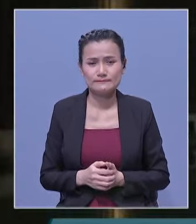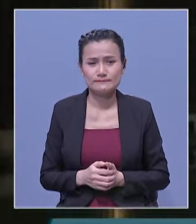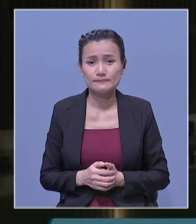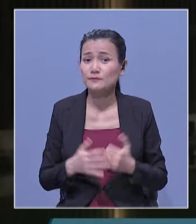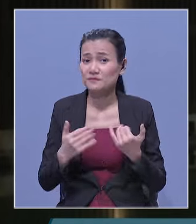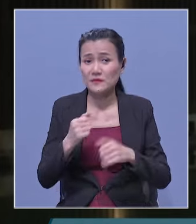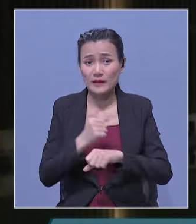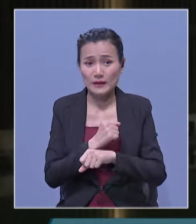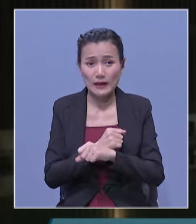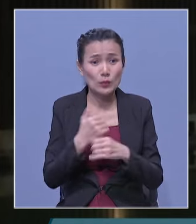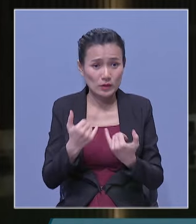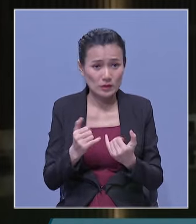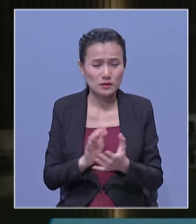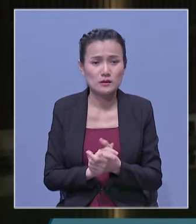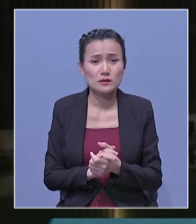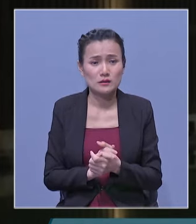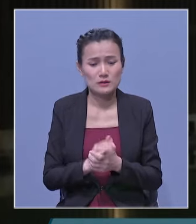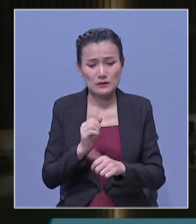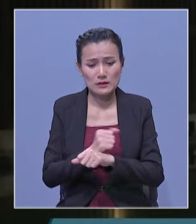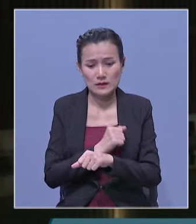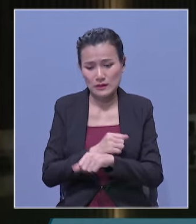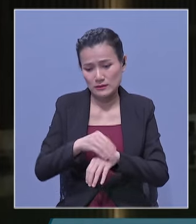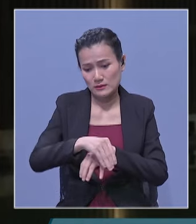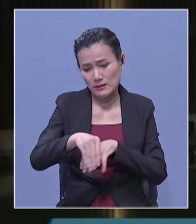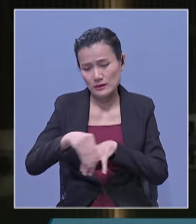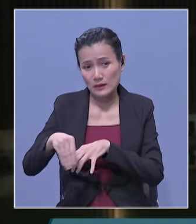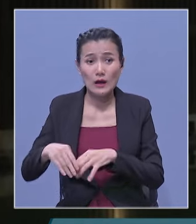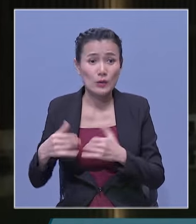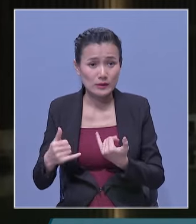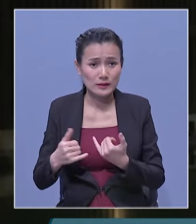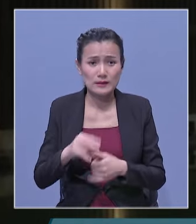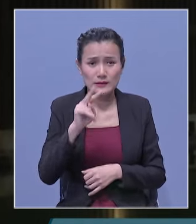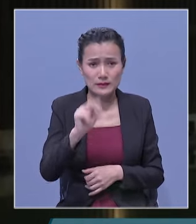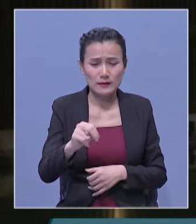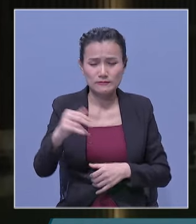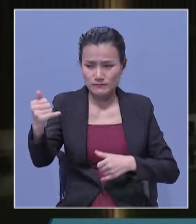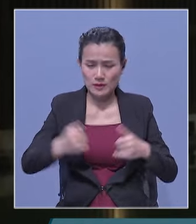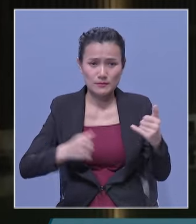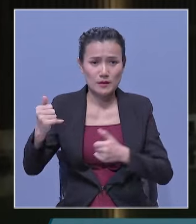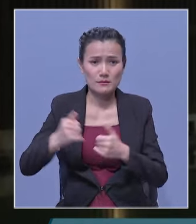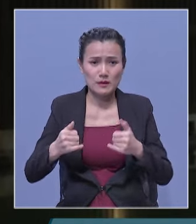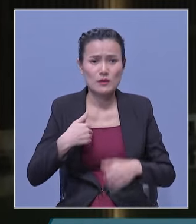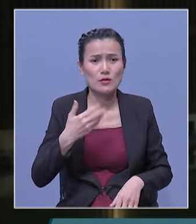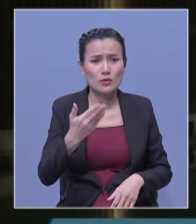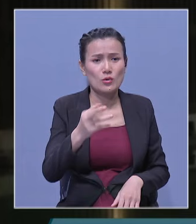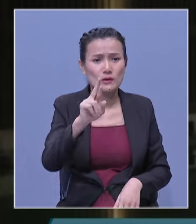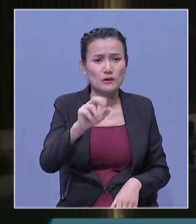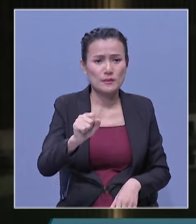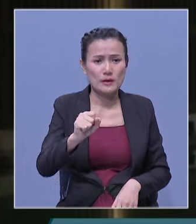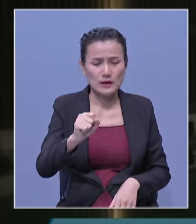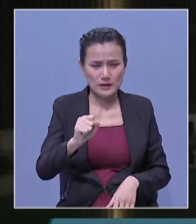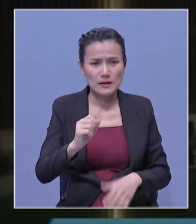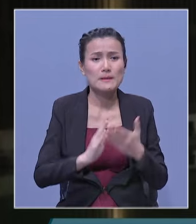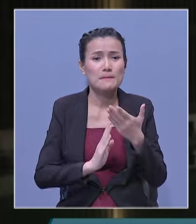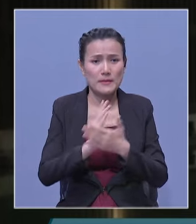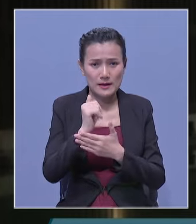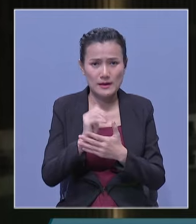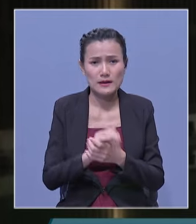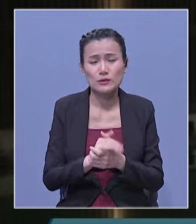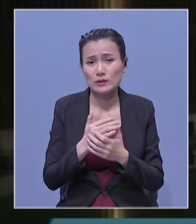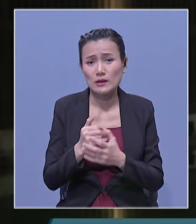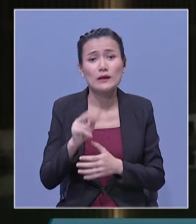ของแรงงานวันนี้เครือข่ายผู้ใช้แรงงานค่ะก็มีการนัดรวมตัวกันนะคะเพื่อที่จะเรียกร้องให้สภาโหวตผ่านรับหลักการในเรื่องนี้ด้วยซึ่งก็มีการนั